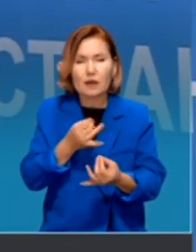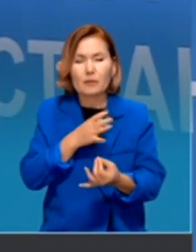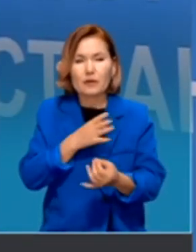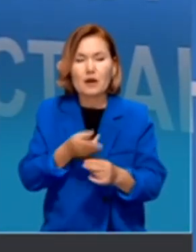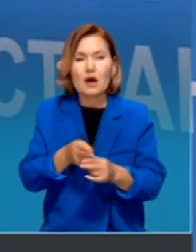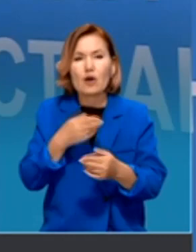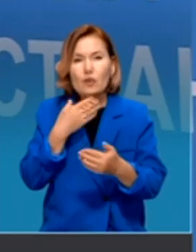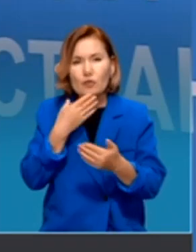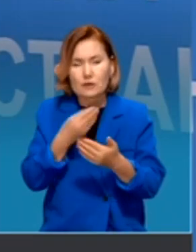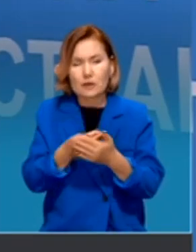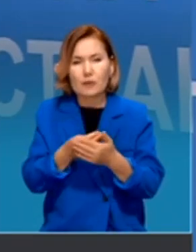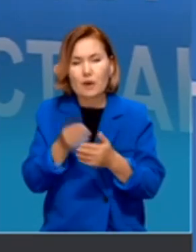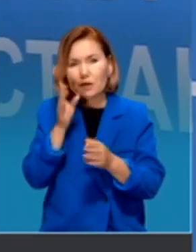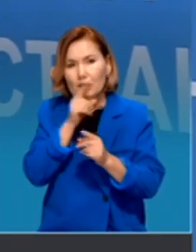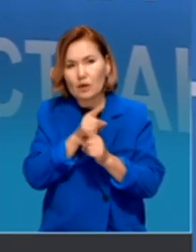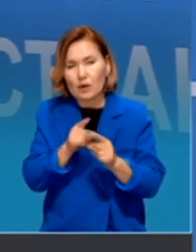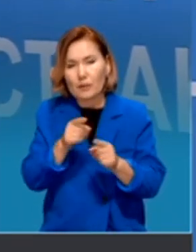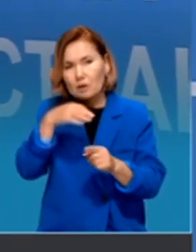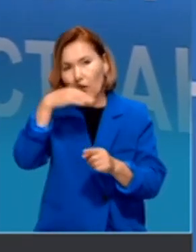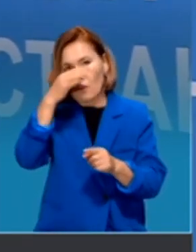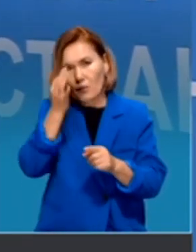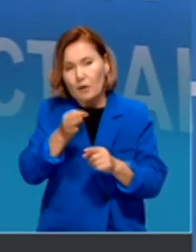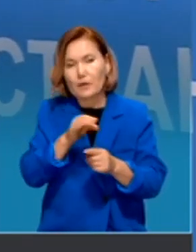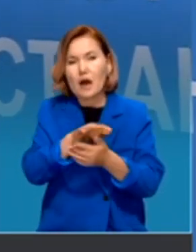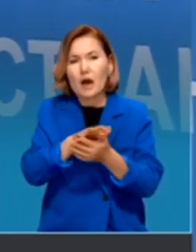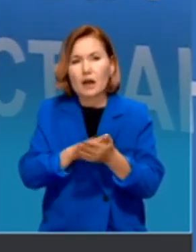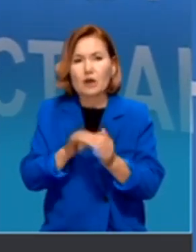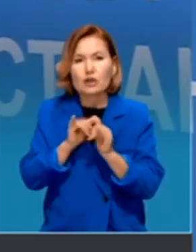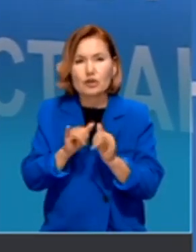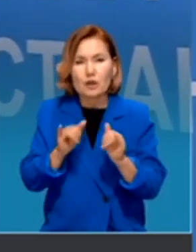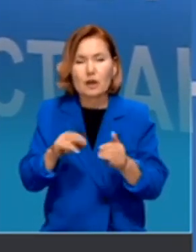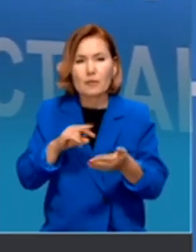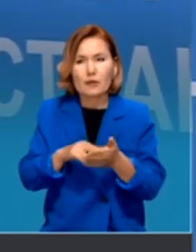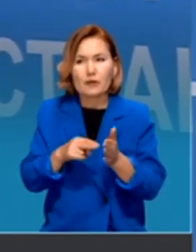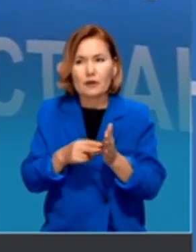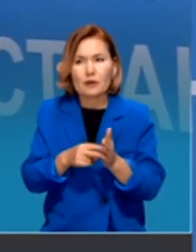өзіміздің осы уақытқа дейінгі жинаған тәжірибемізді ары қарай жетілдіру мақсатында ұйымдастырылған форум.